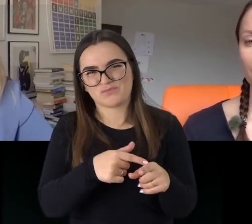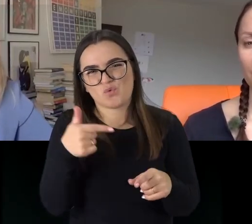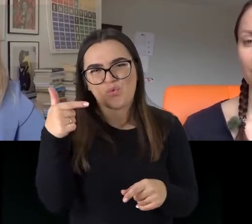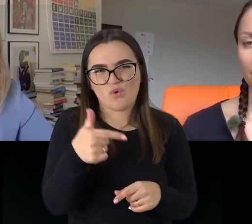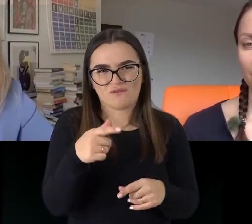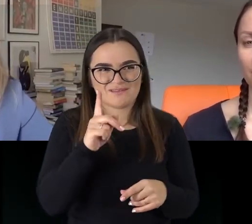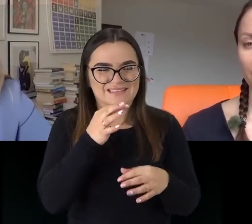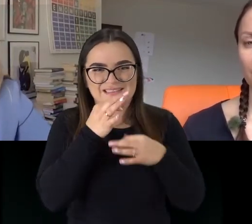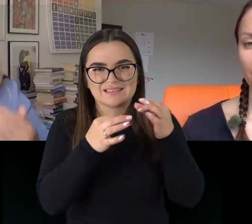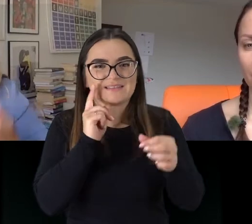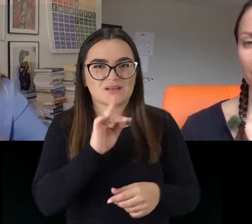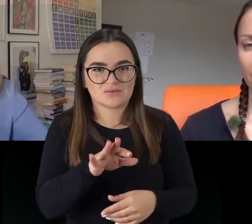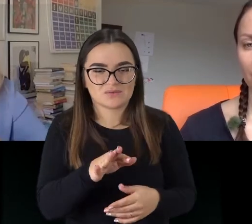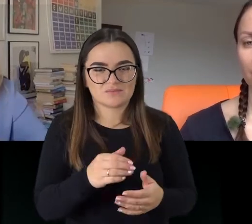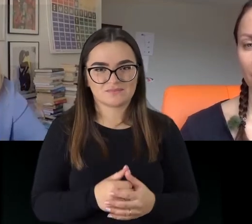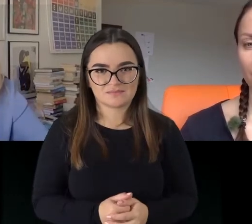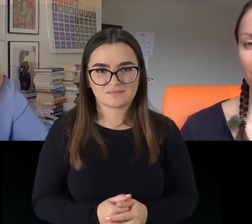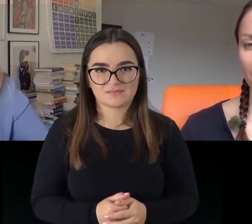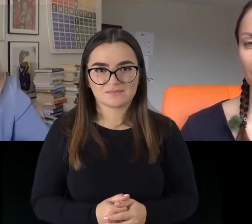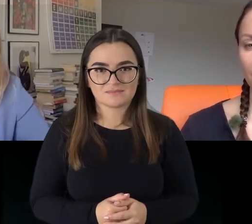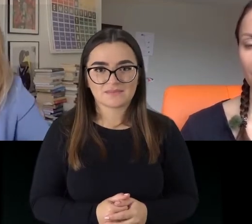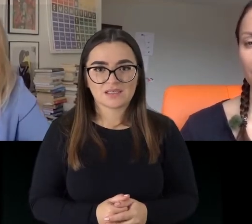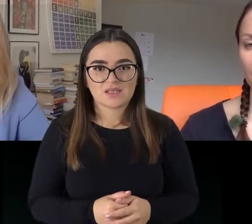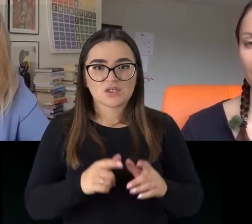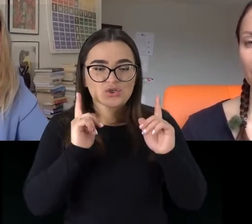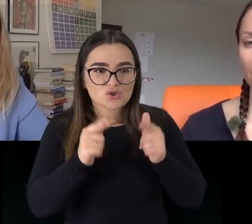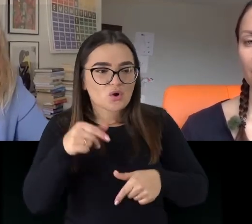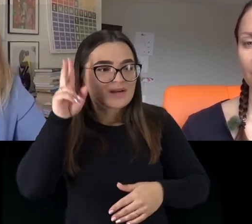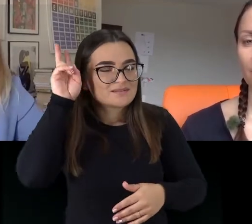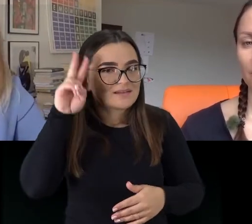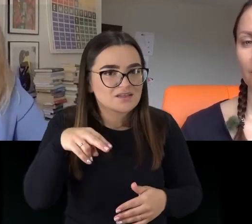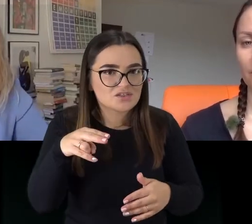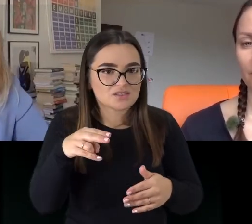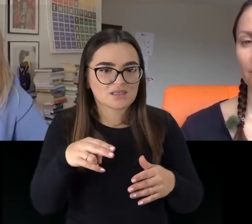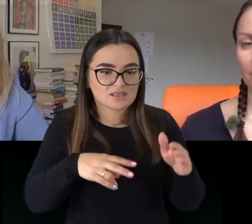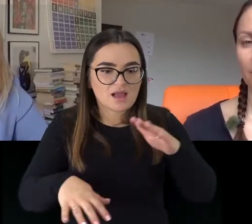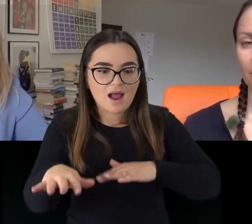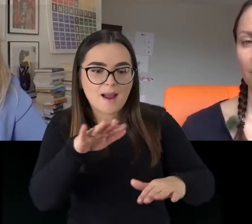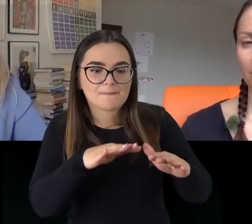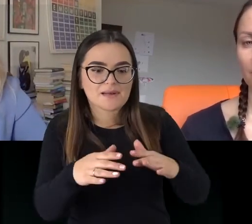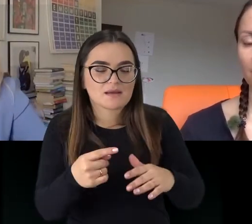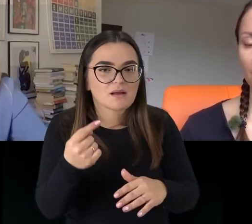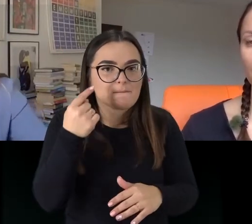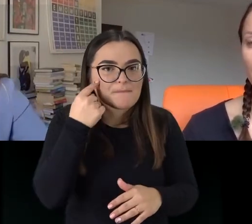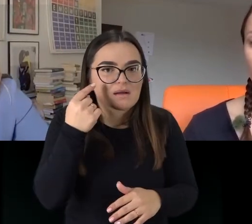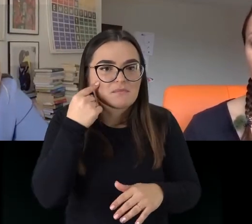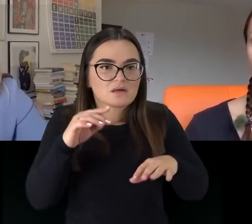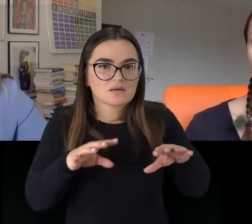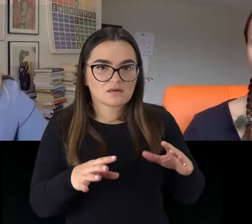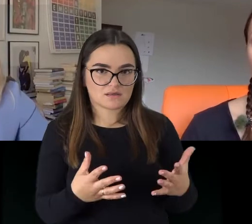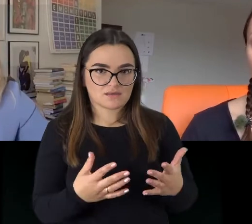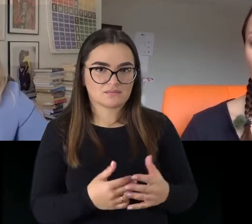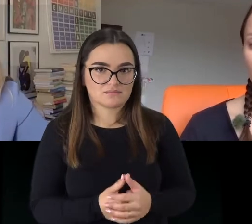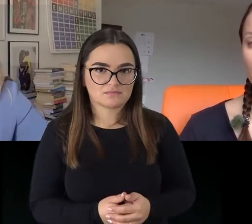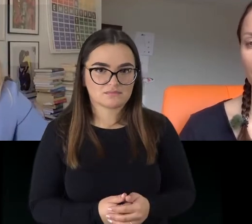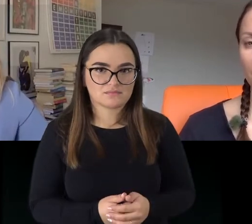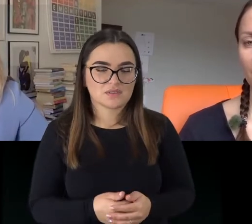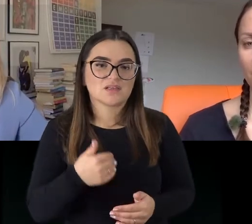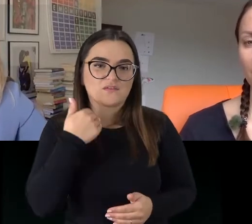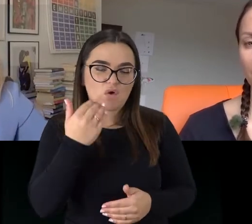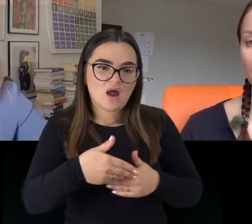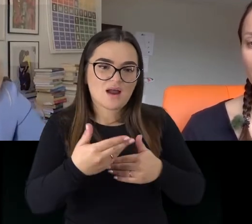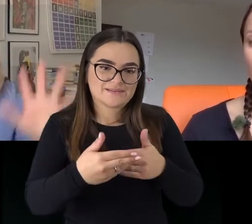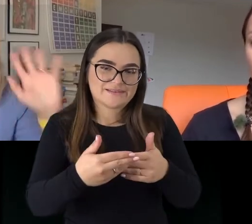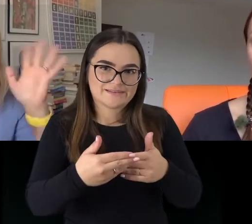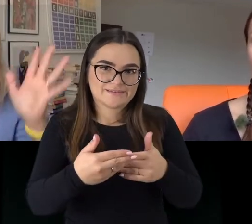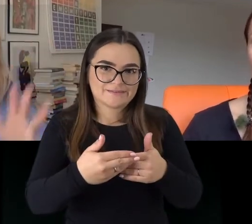tu pataikysi arba ne, pats nežinai ir nežinai, kaip reaguoti į visą kitą aplinką. Ne, tai suponuoja, nu, tikrai labai labai sudėtingas